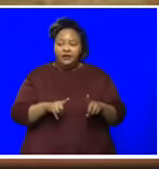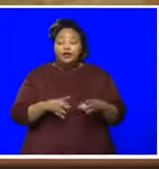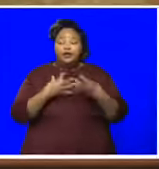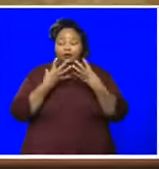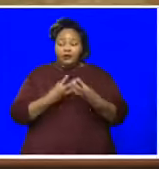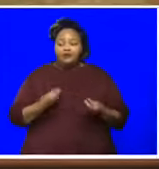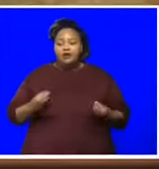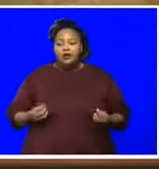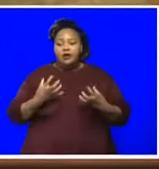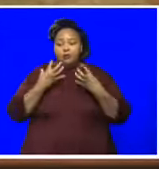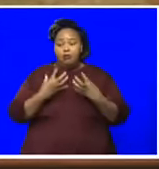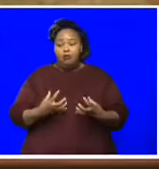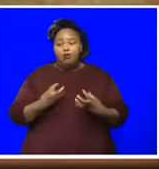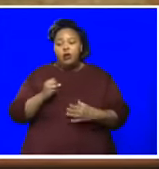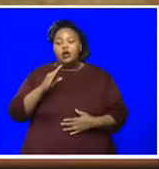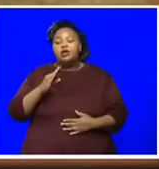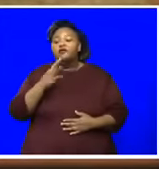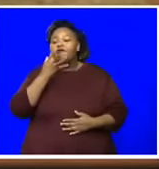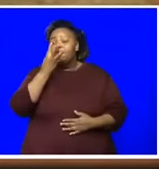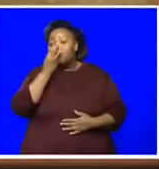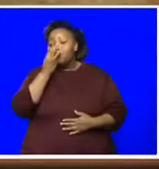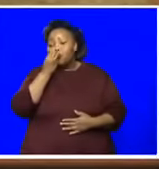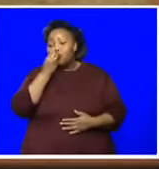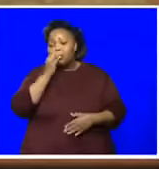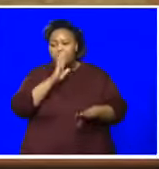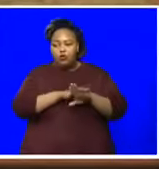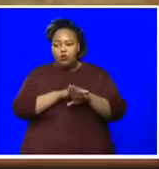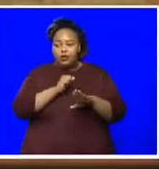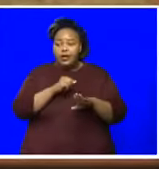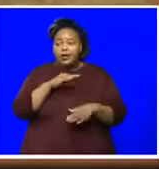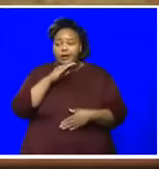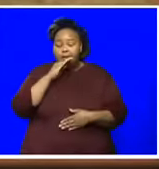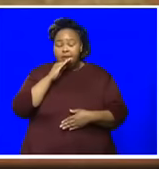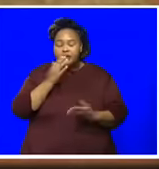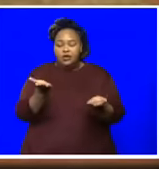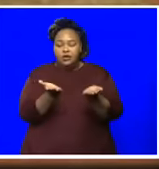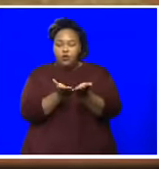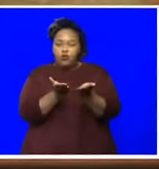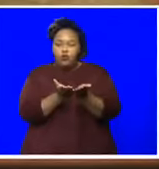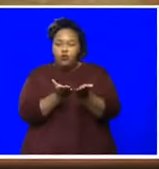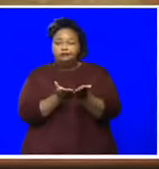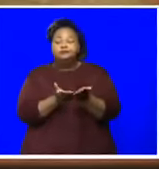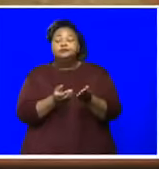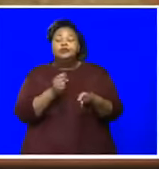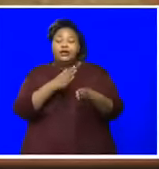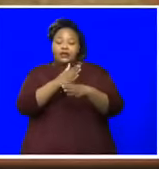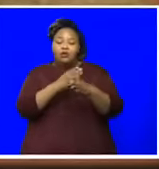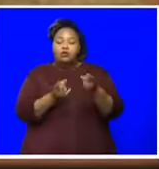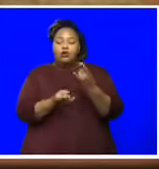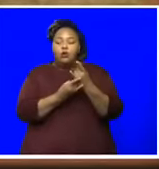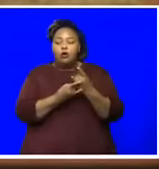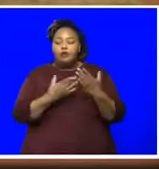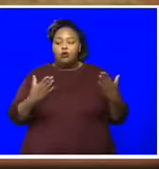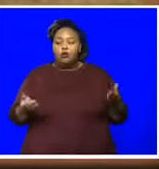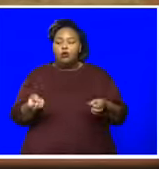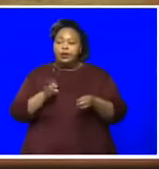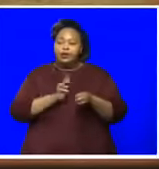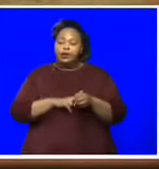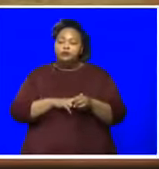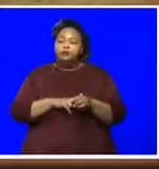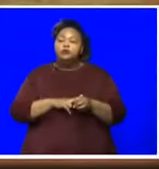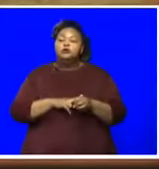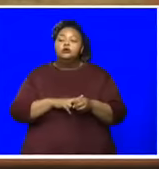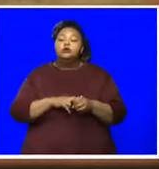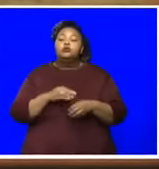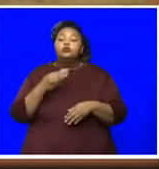lokwanele. Siyababambisa lesinkwa mabala esikolweni bakhona ukudla. Kunane impahla lapha icathulo mhlambe